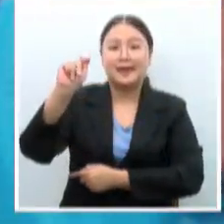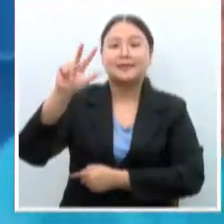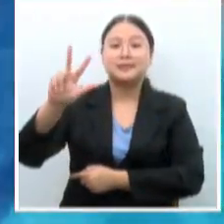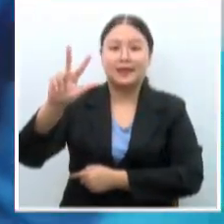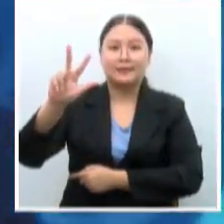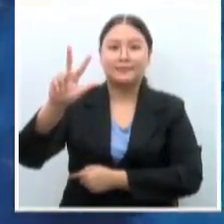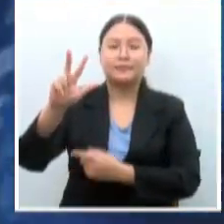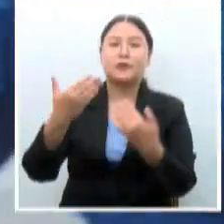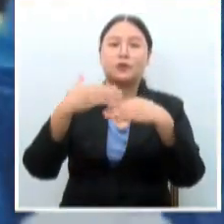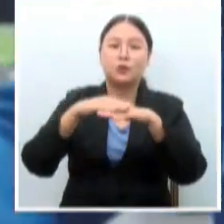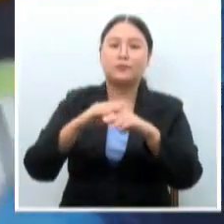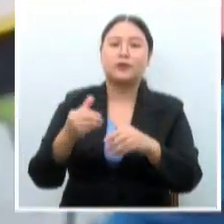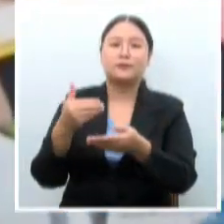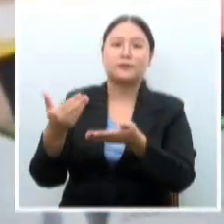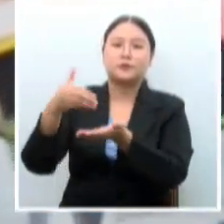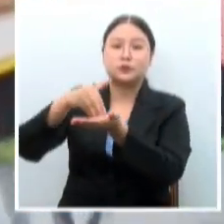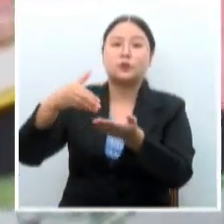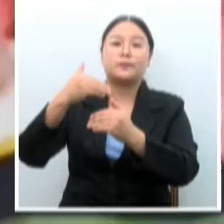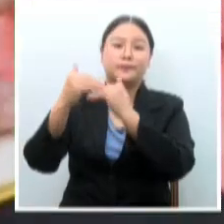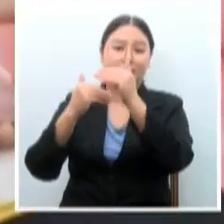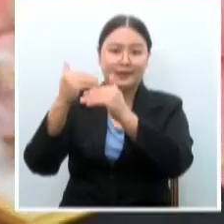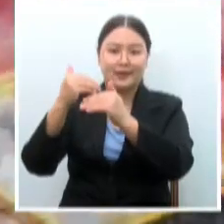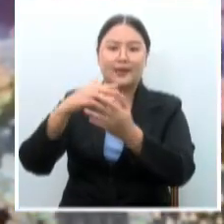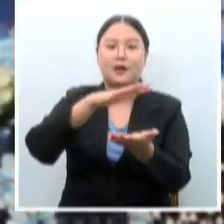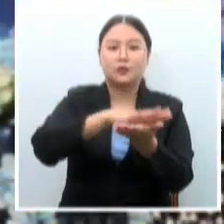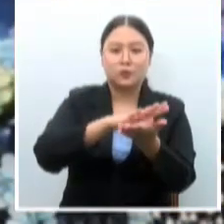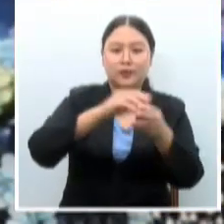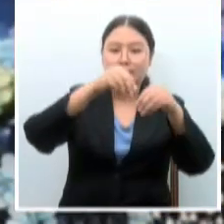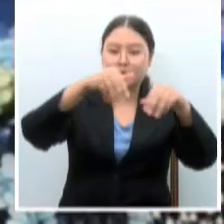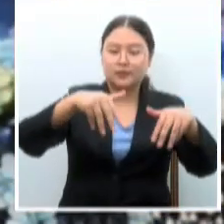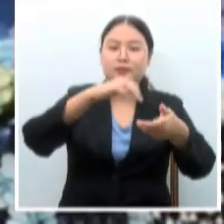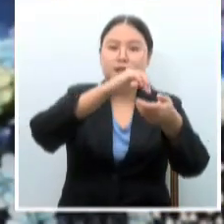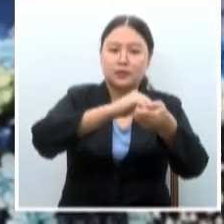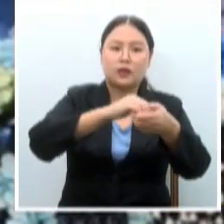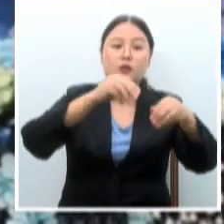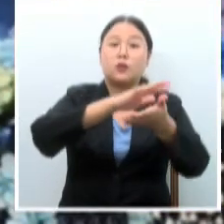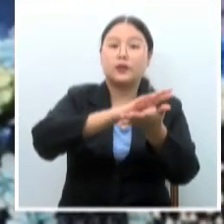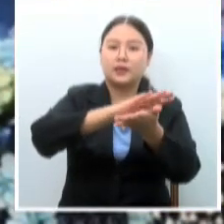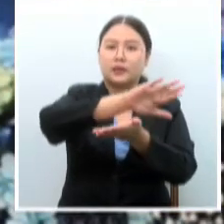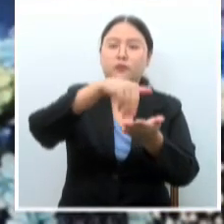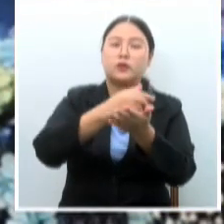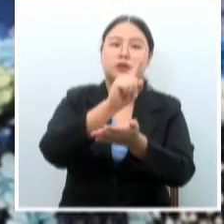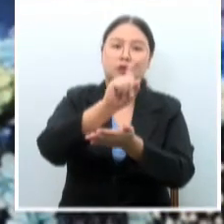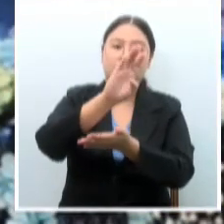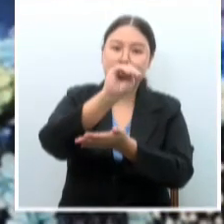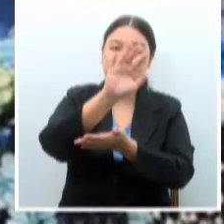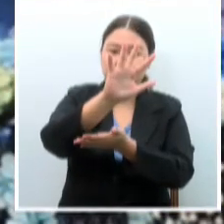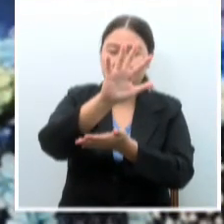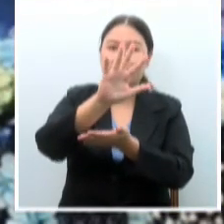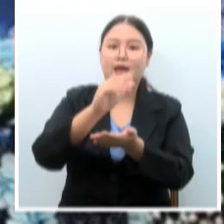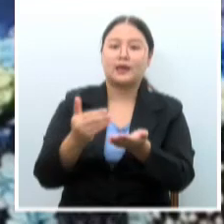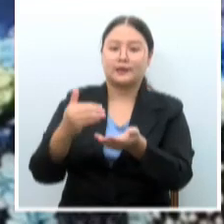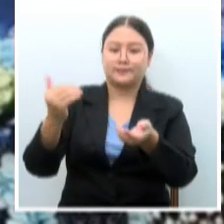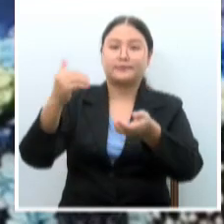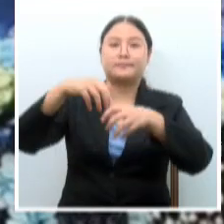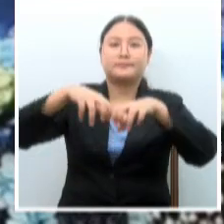3ร่วมกับศูนย์พัฒนาคุณภาพการศึกษาและโรงเรียนในสังกัด145โรงณหอประชุมพระมิ่งเมืองสำนักงาน